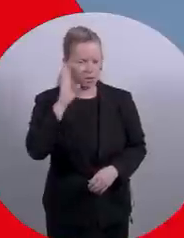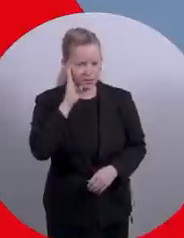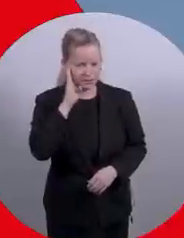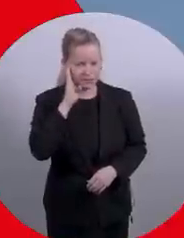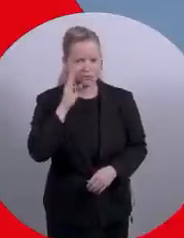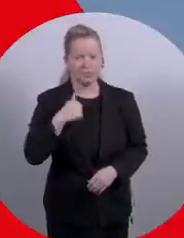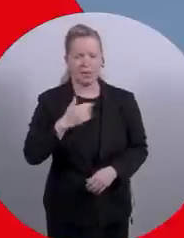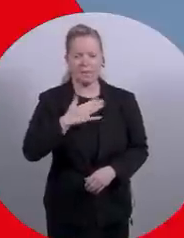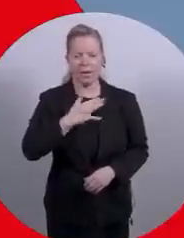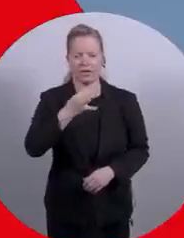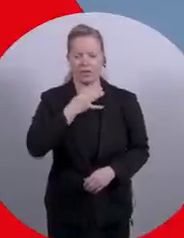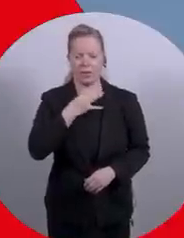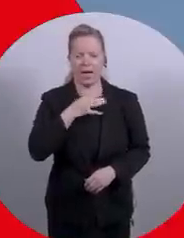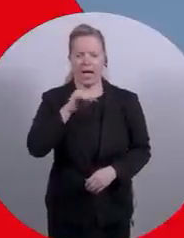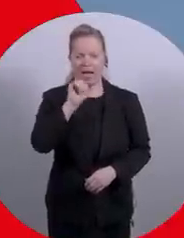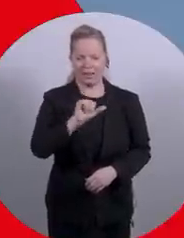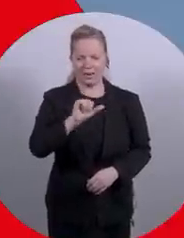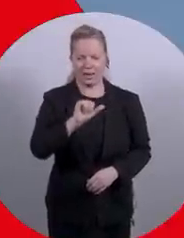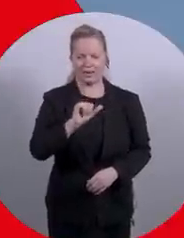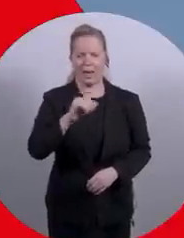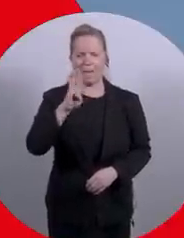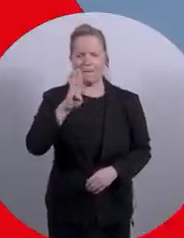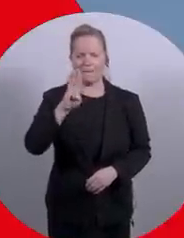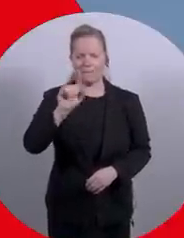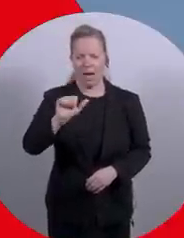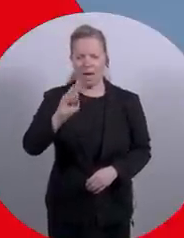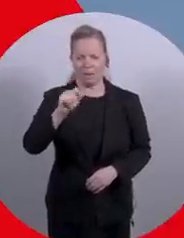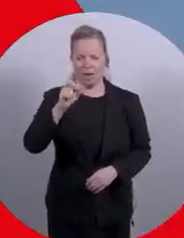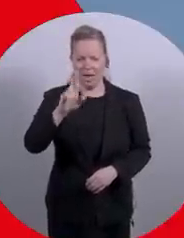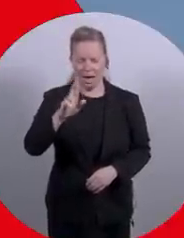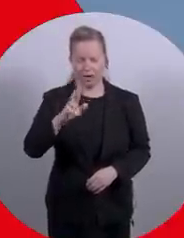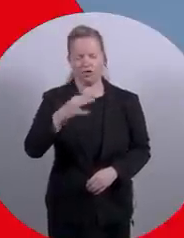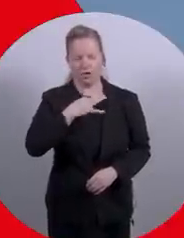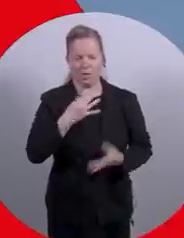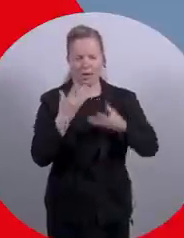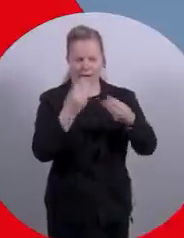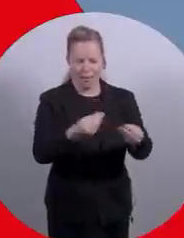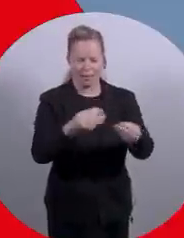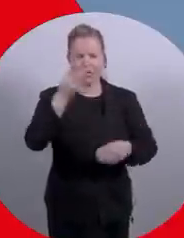Pablo meine Stimme geben weil ich glaube dass die Frauenpolitik damit am besten vertreten ist